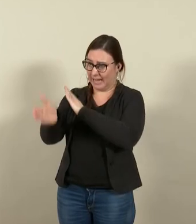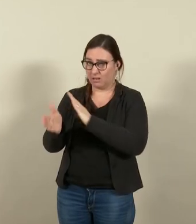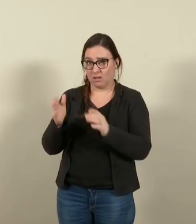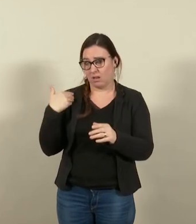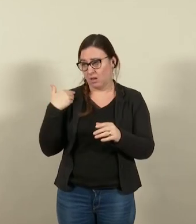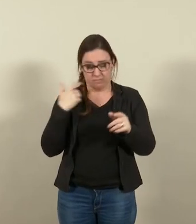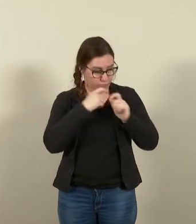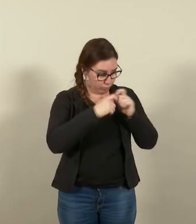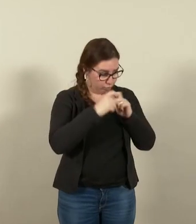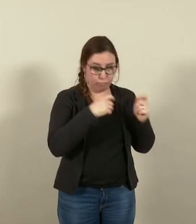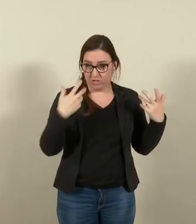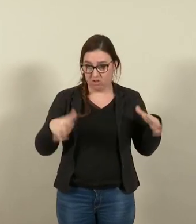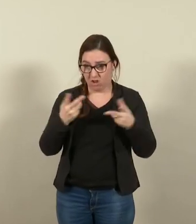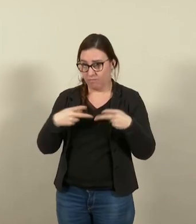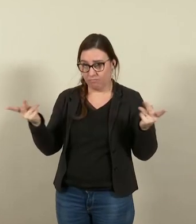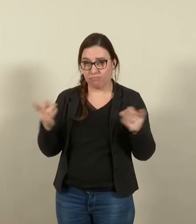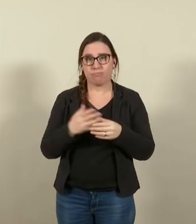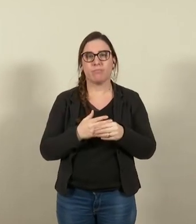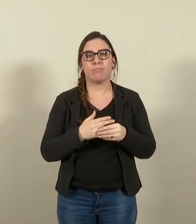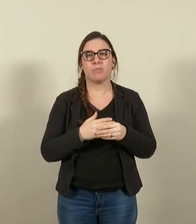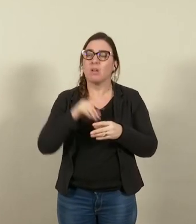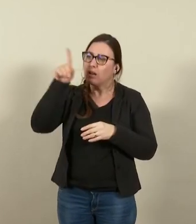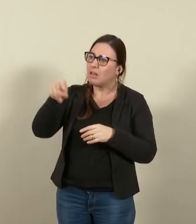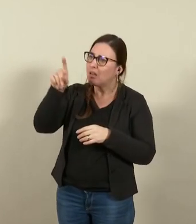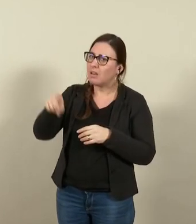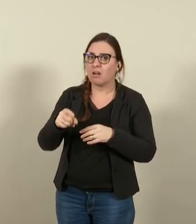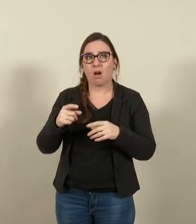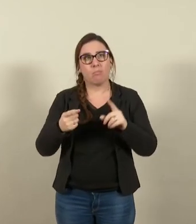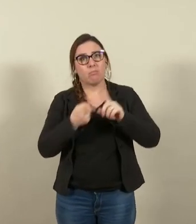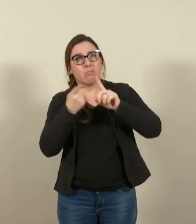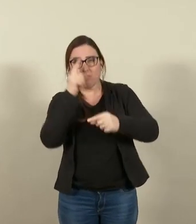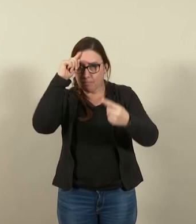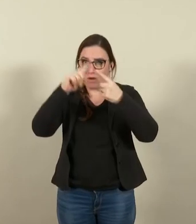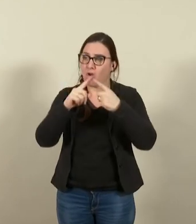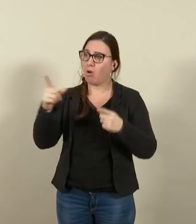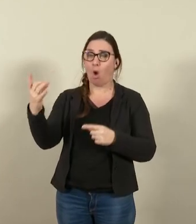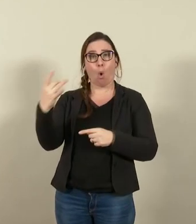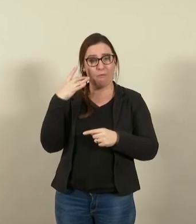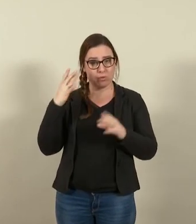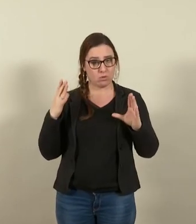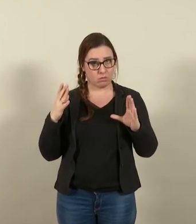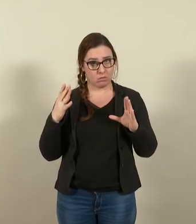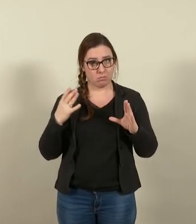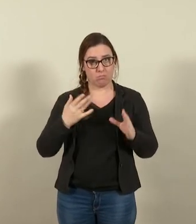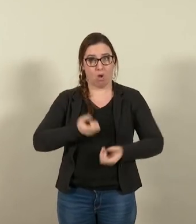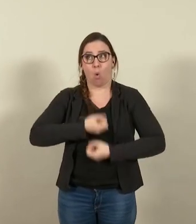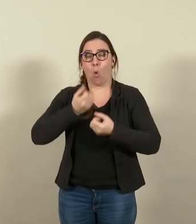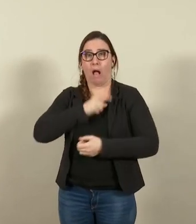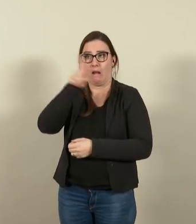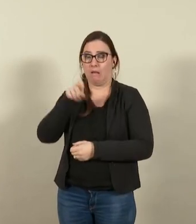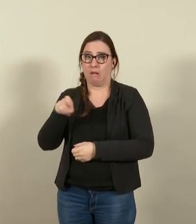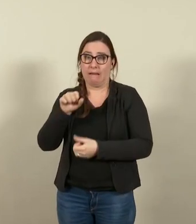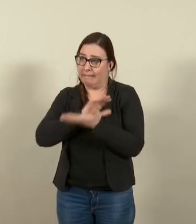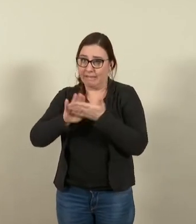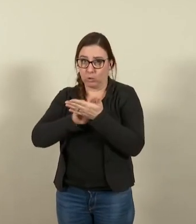je l'ai discuté tout à l'heure je l'ai dit tout à l'heure pour vous interroger sur les enjeux majeurs vous avez décideré de refuser donc cette question orale je regrette mais on